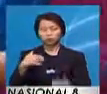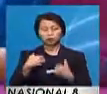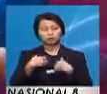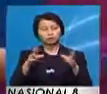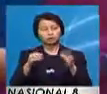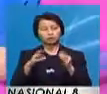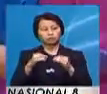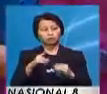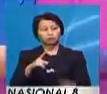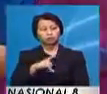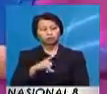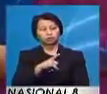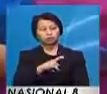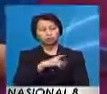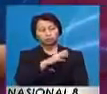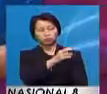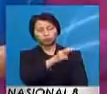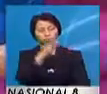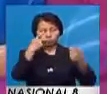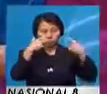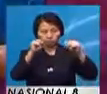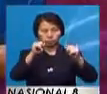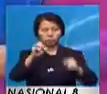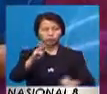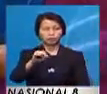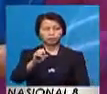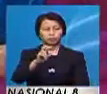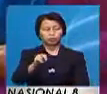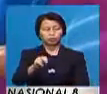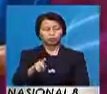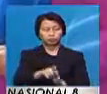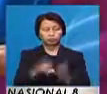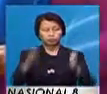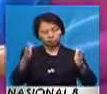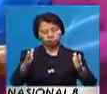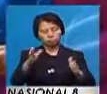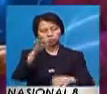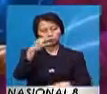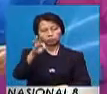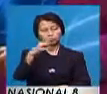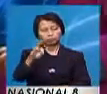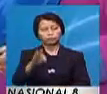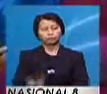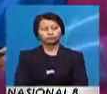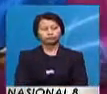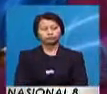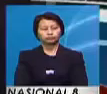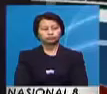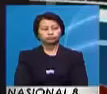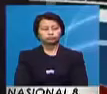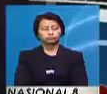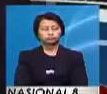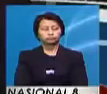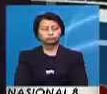mesyuarat Lembaga Pengurus Majlis Sukan Negara Penggal ke-19.